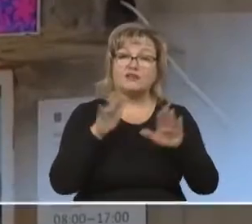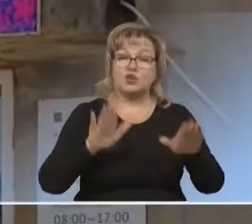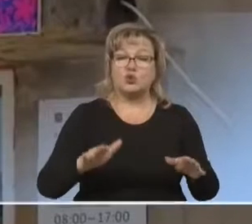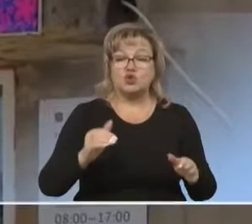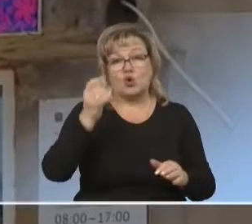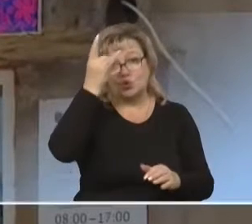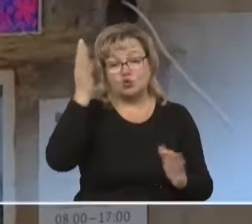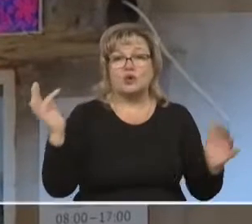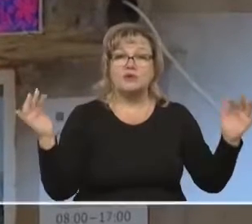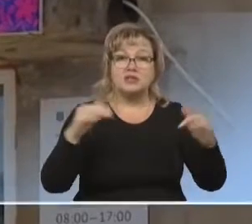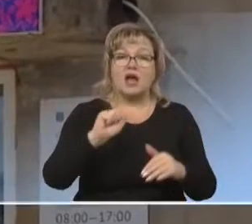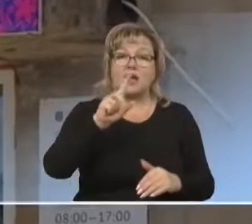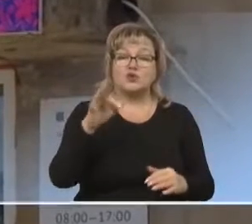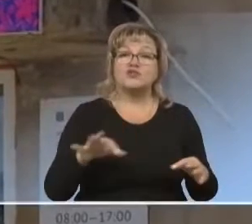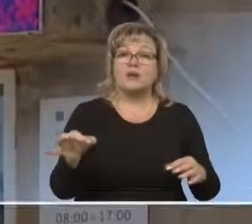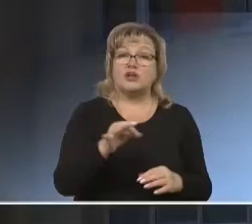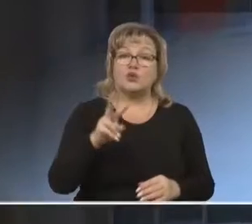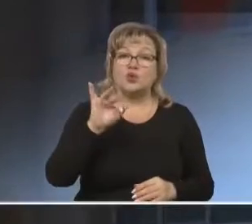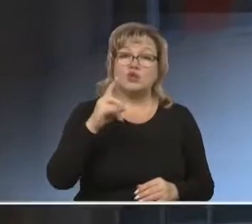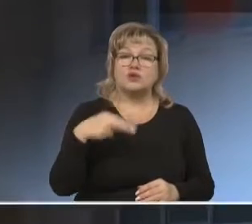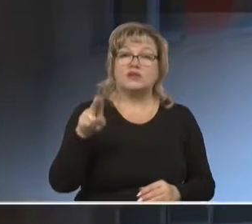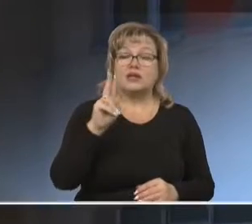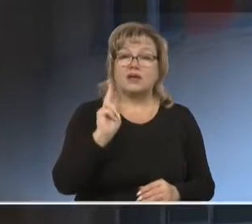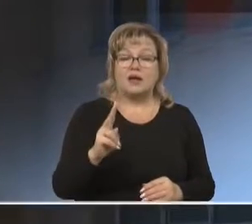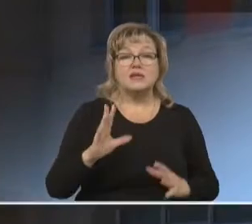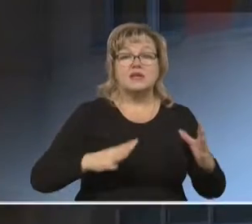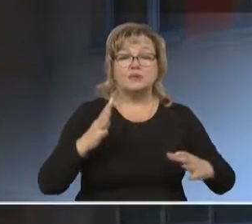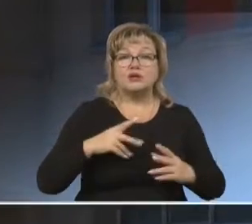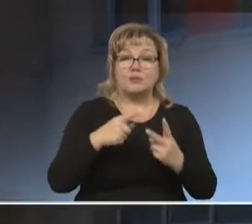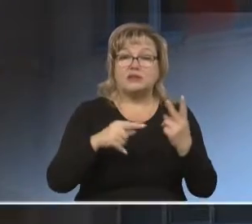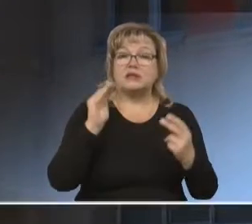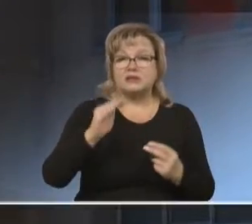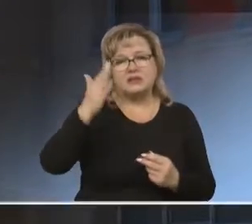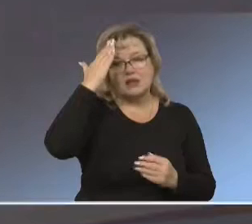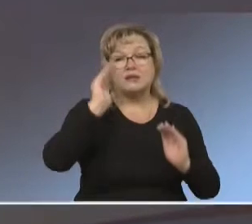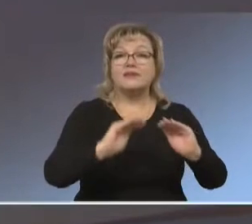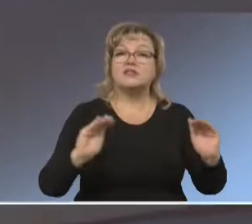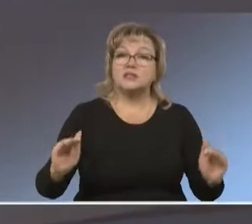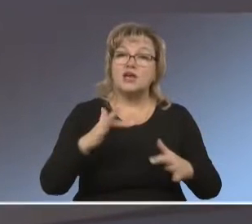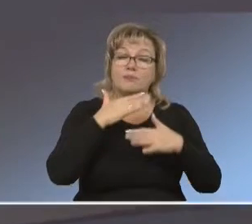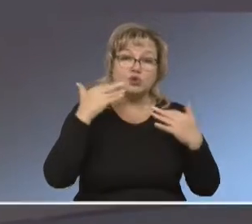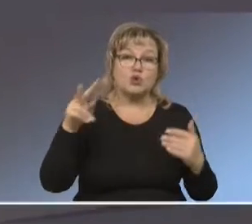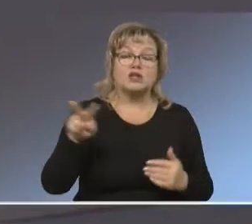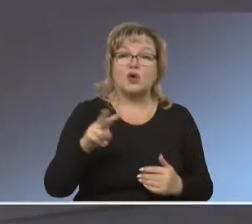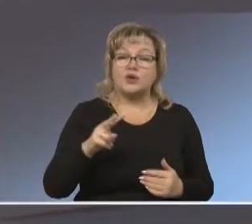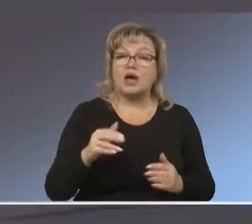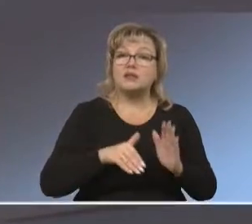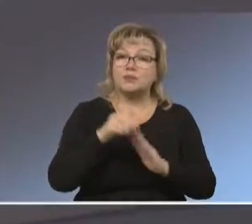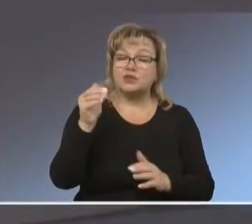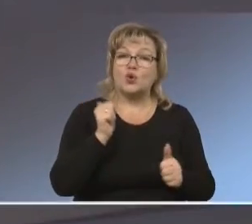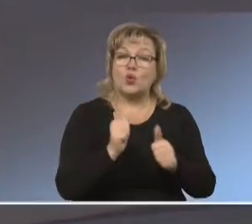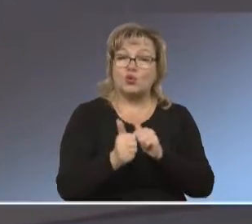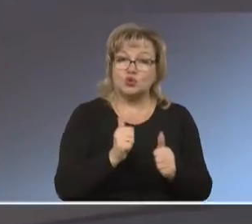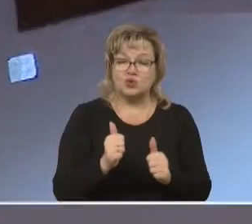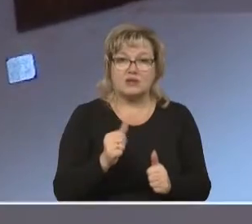культурного притяжения в Азовском районе. В Кулешовском ДК занимаются 1500 талантливых детей. Многие лауреаты престижных конкурсов,